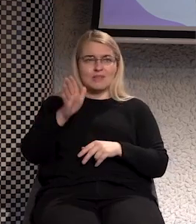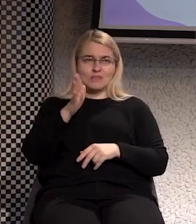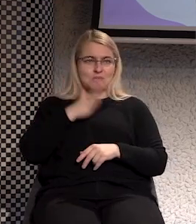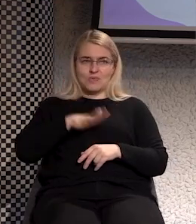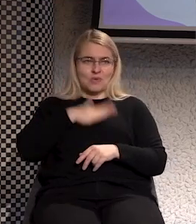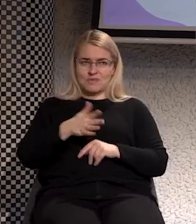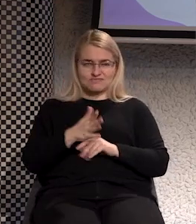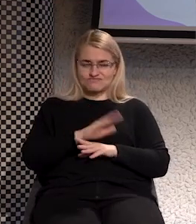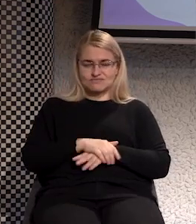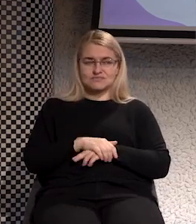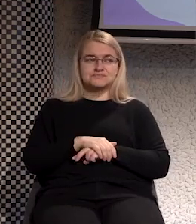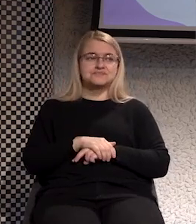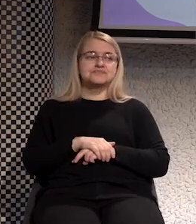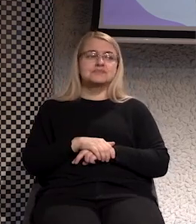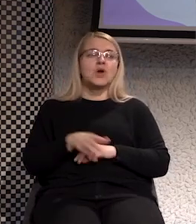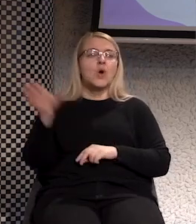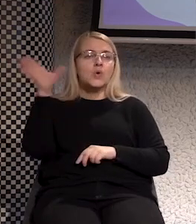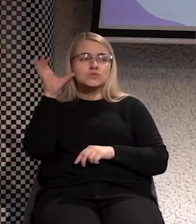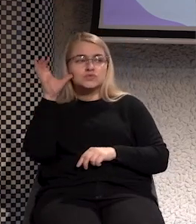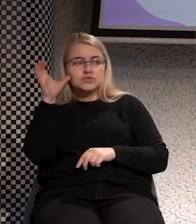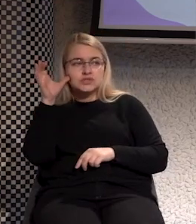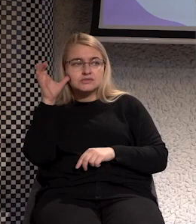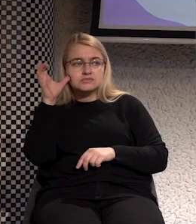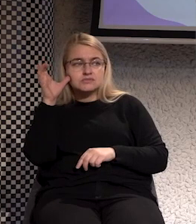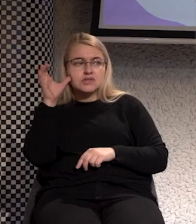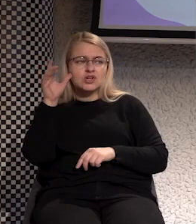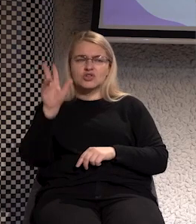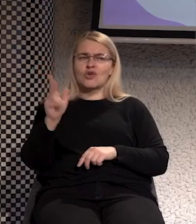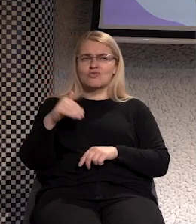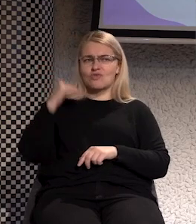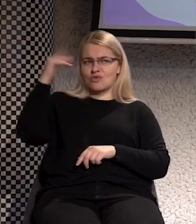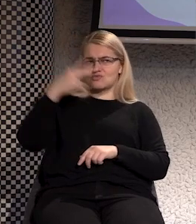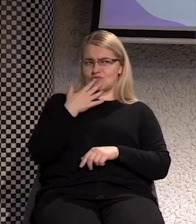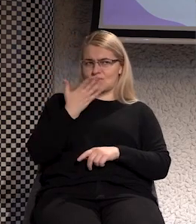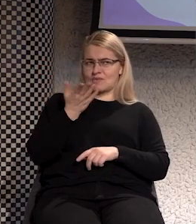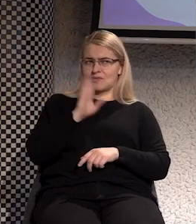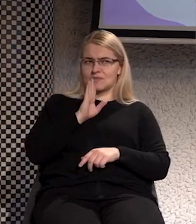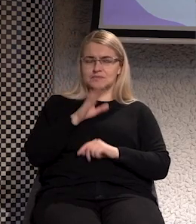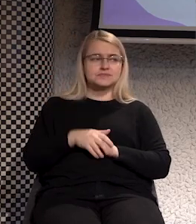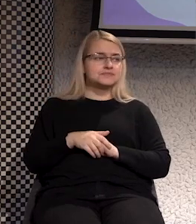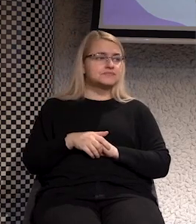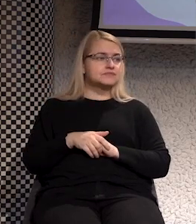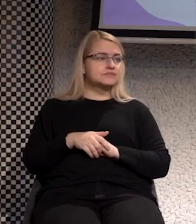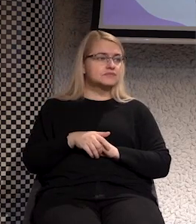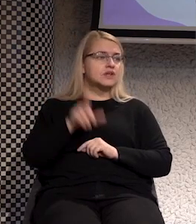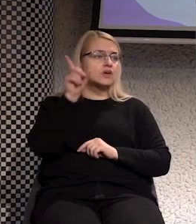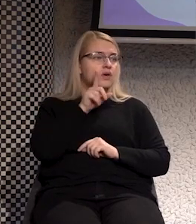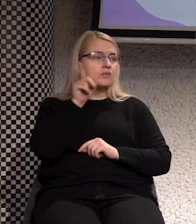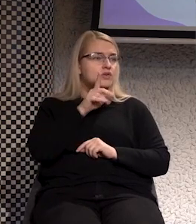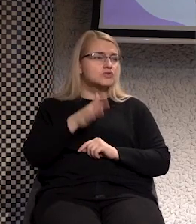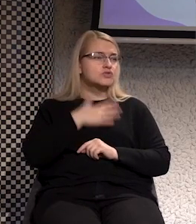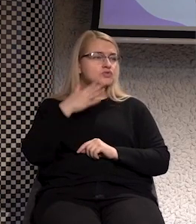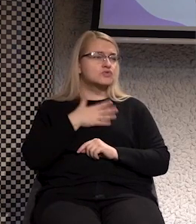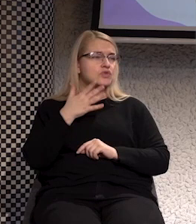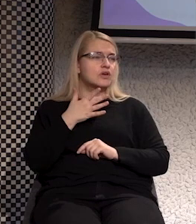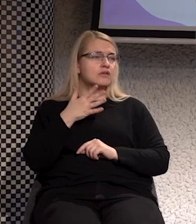zachwyceni, jak że usłyszenie czegoś takiego od kogoś dorosłego, więc jak to robić? Bo chłopacy czują, kiedy jest ściema, w sensie jak ja powiem,